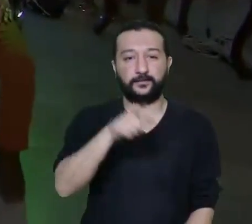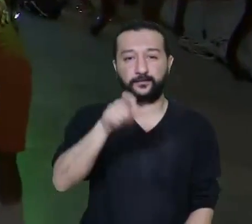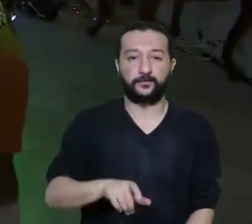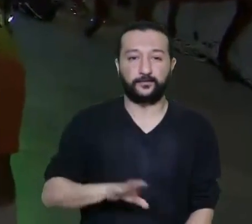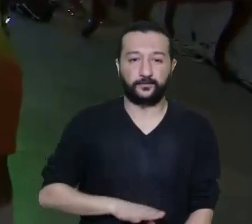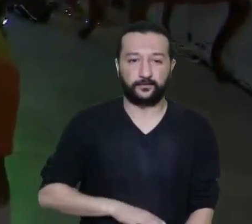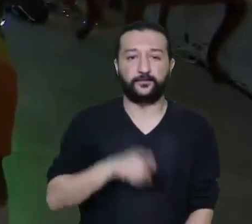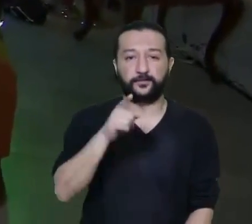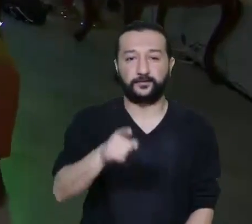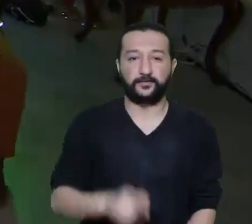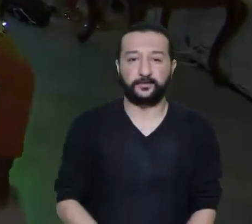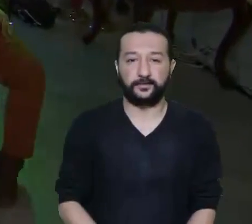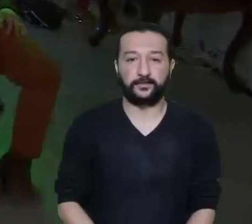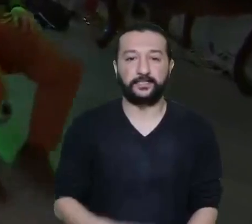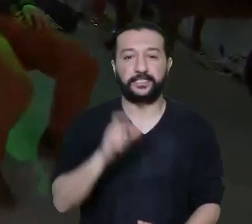olmuş.